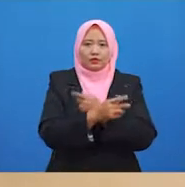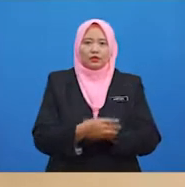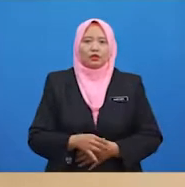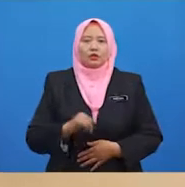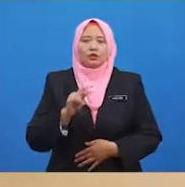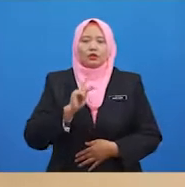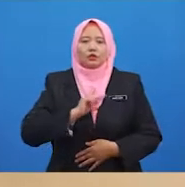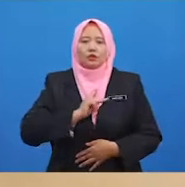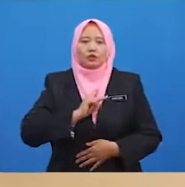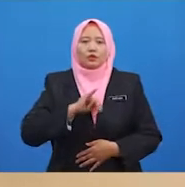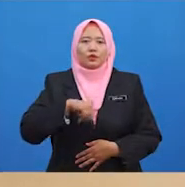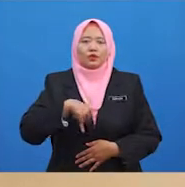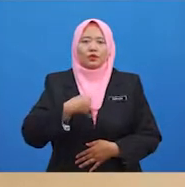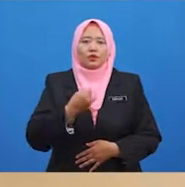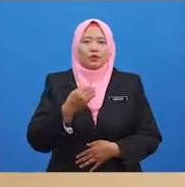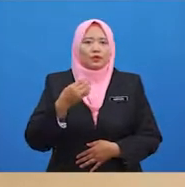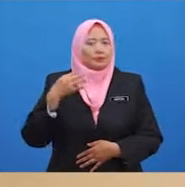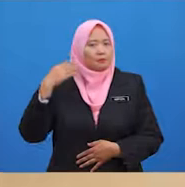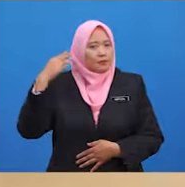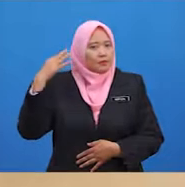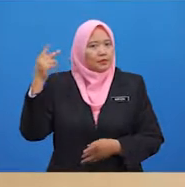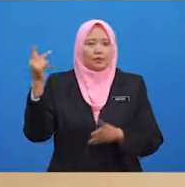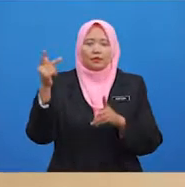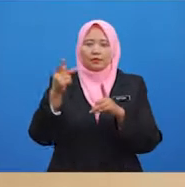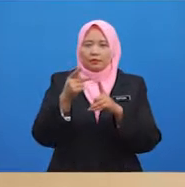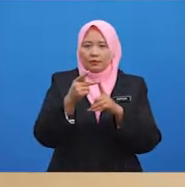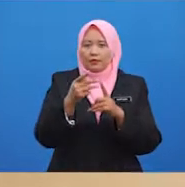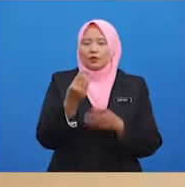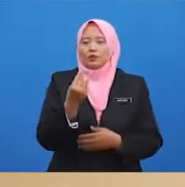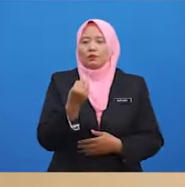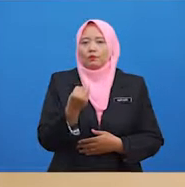ku ingin berbisik kepadamu,